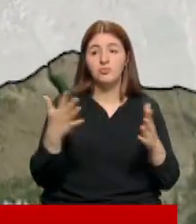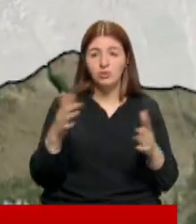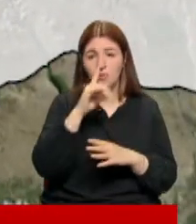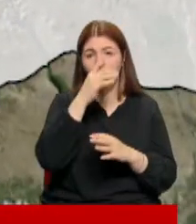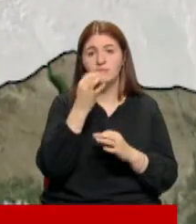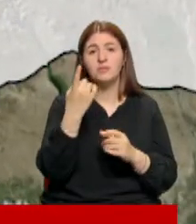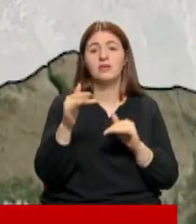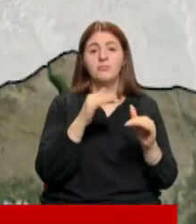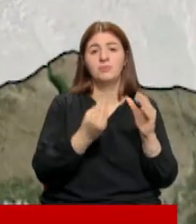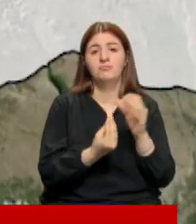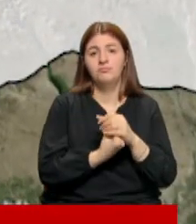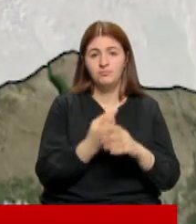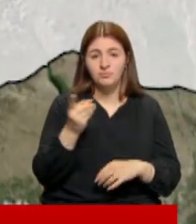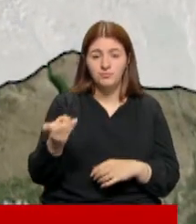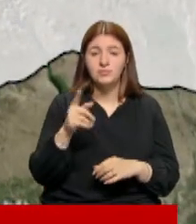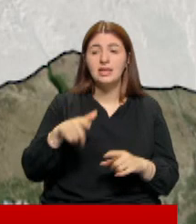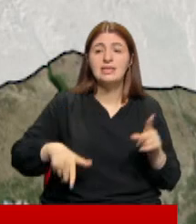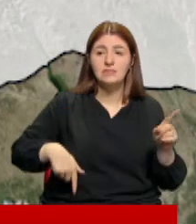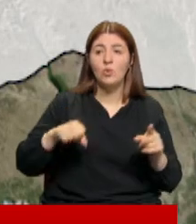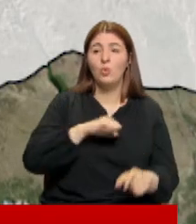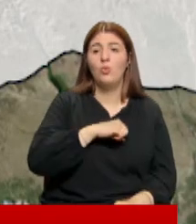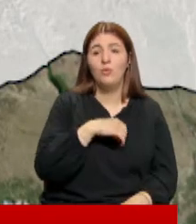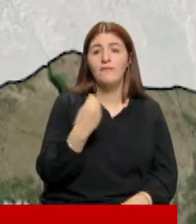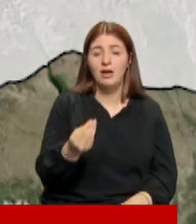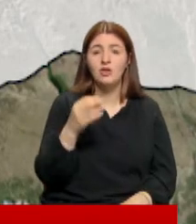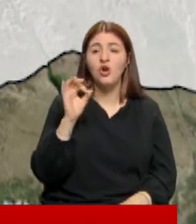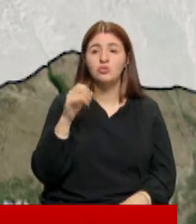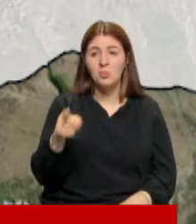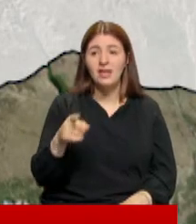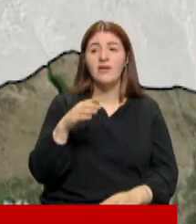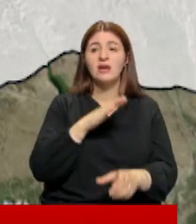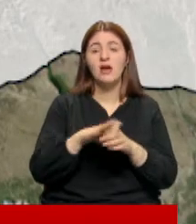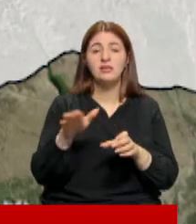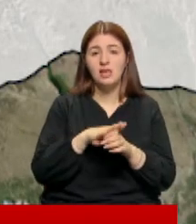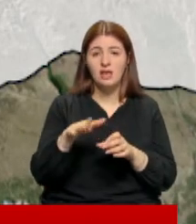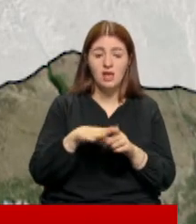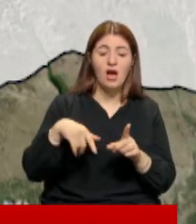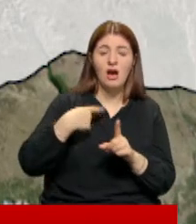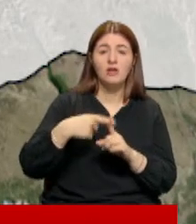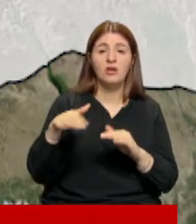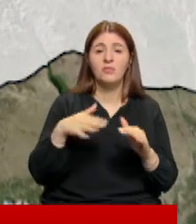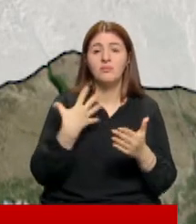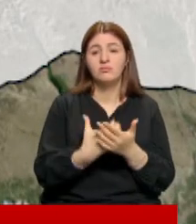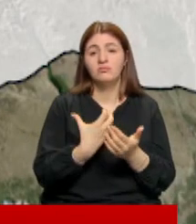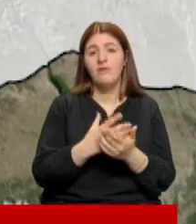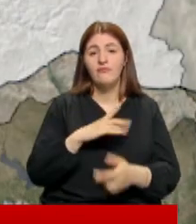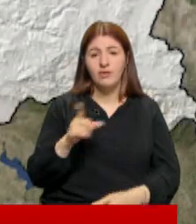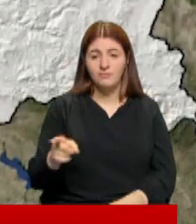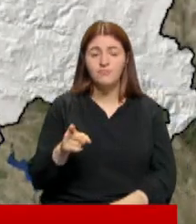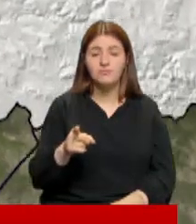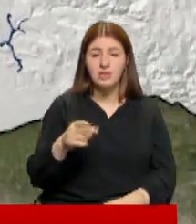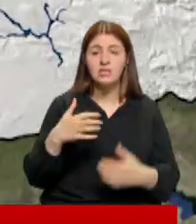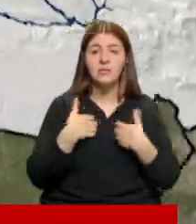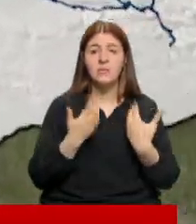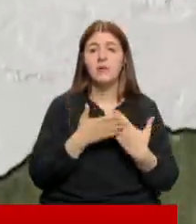bağımsız bir deprem meydana geldi izmirlileri korkuttu Osmaniye ve Kayseri'de de aşçı depremler kayıtlara geçti